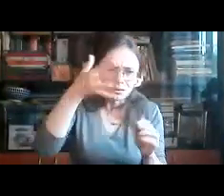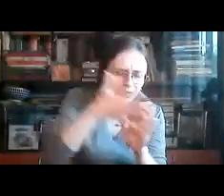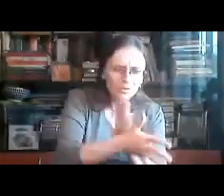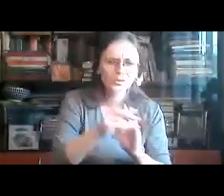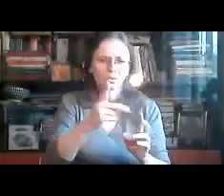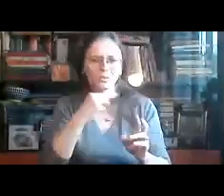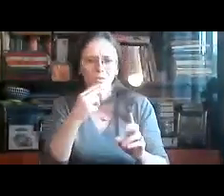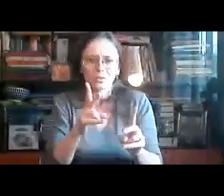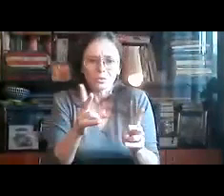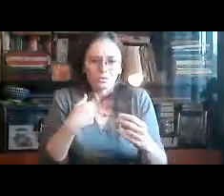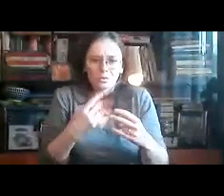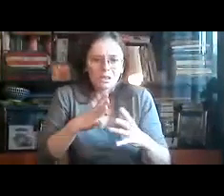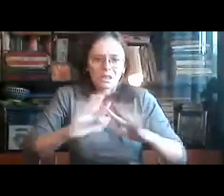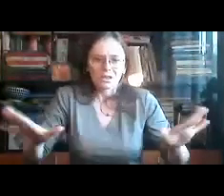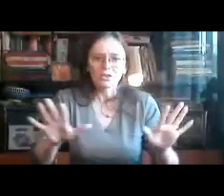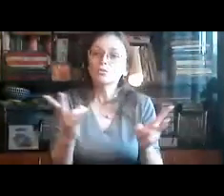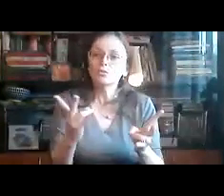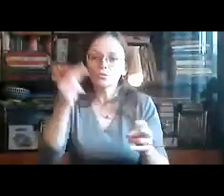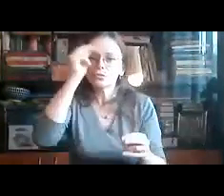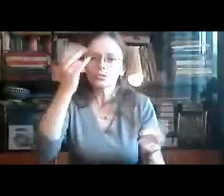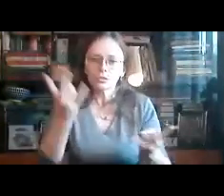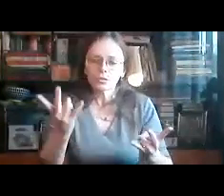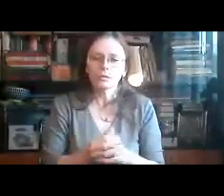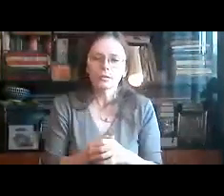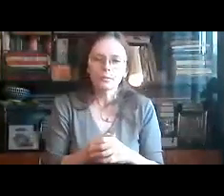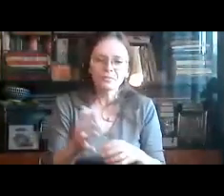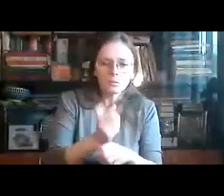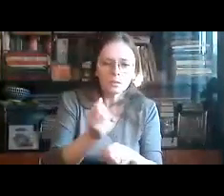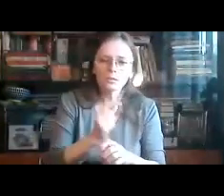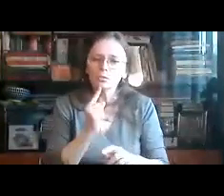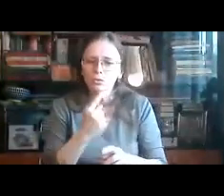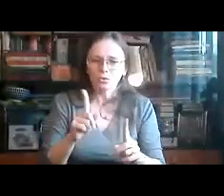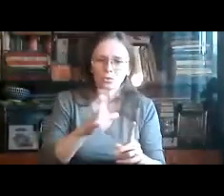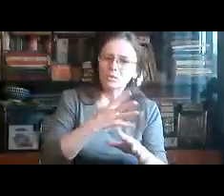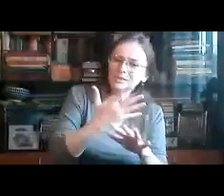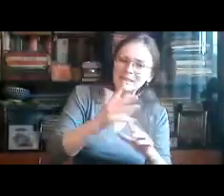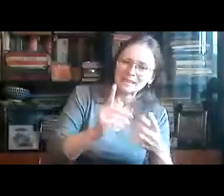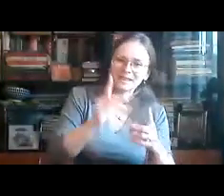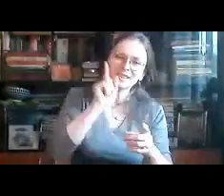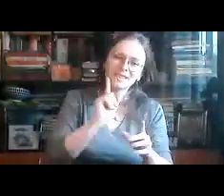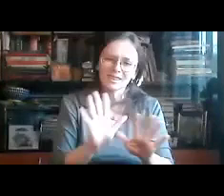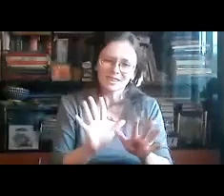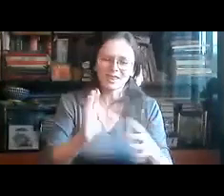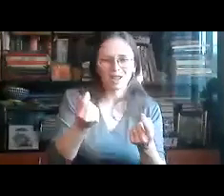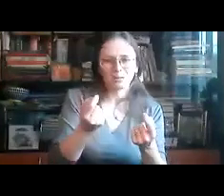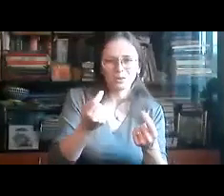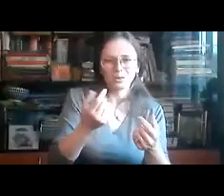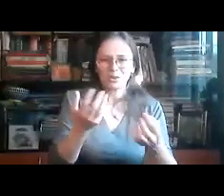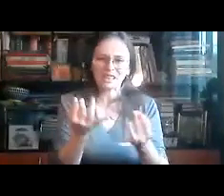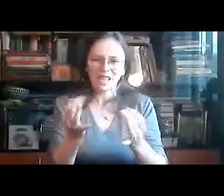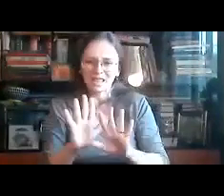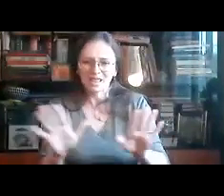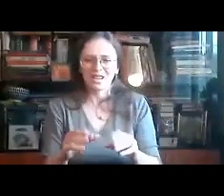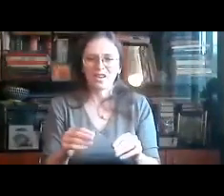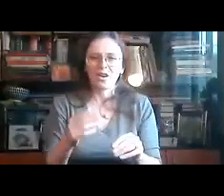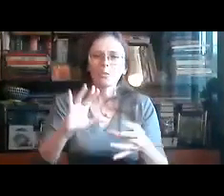оказались, и что-то не очень получается, что-то очень коряво, что-то очень отстает от мира интернета, да, и